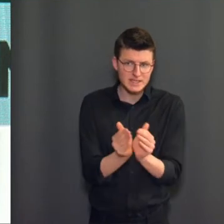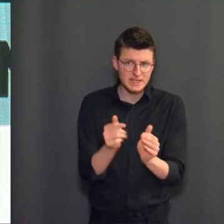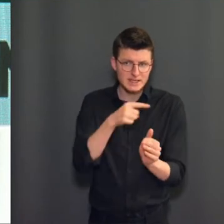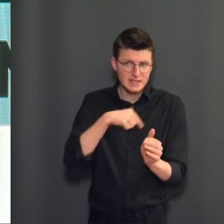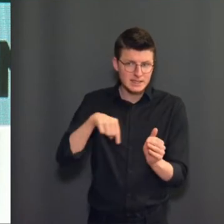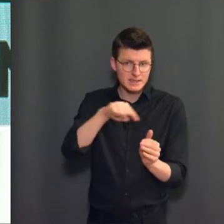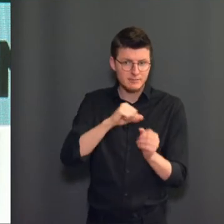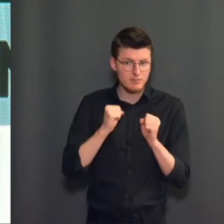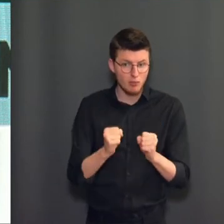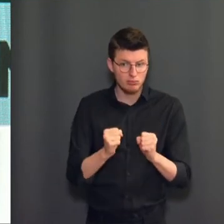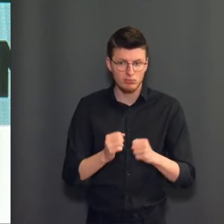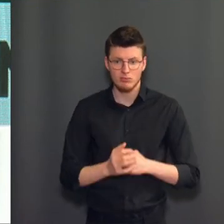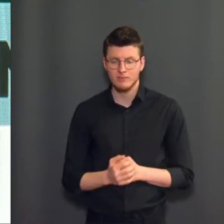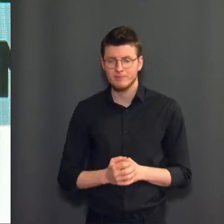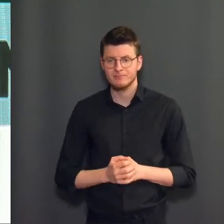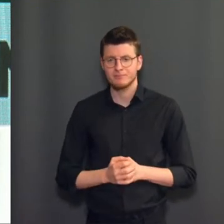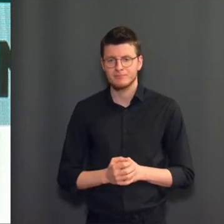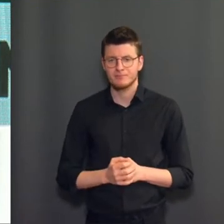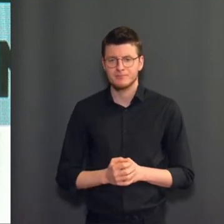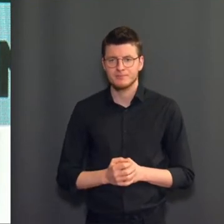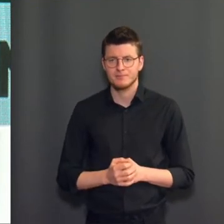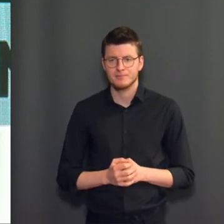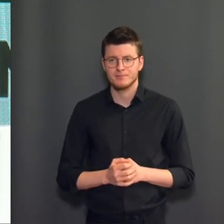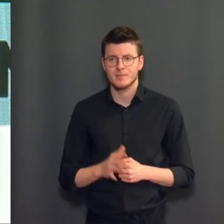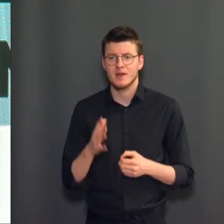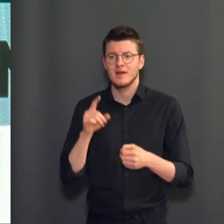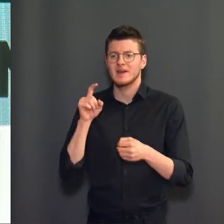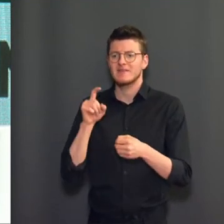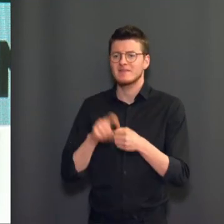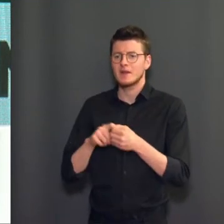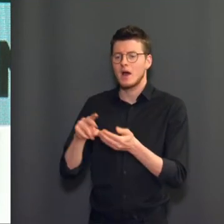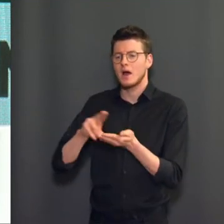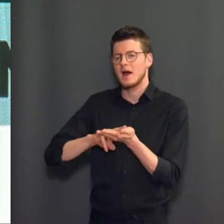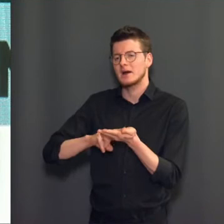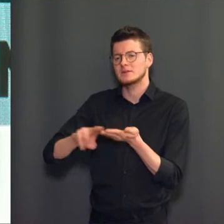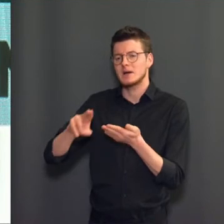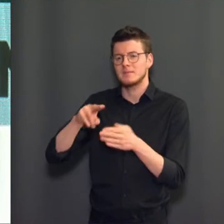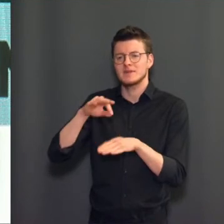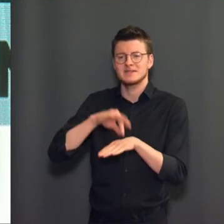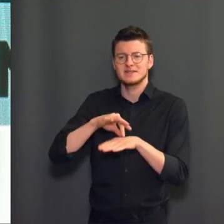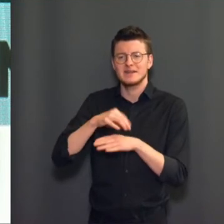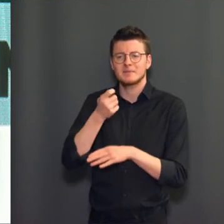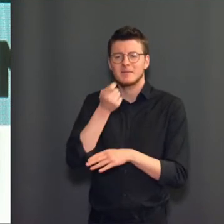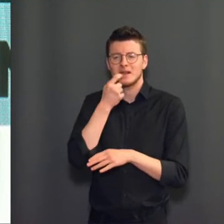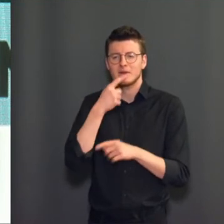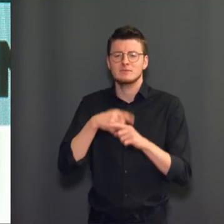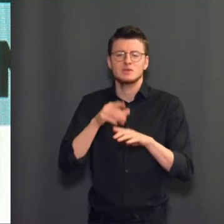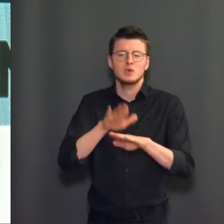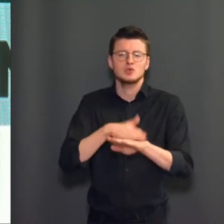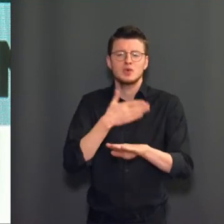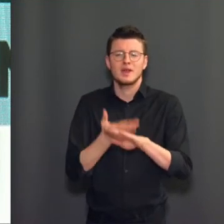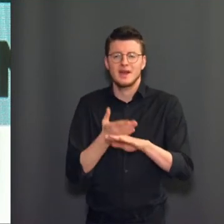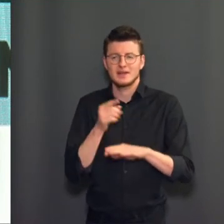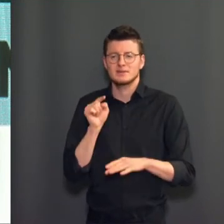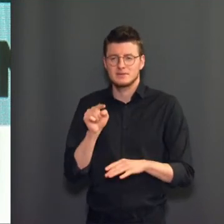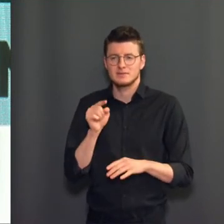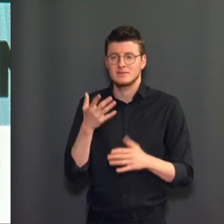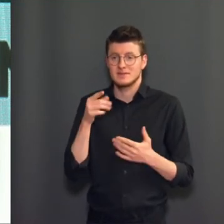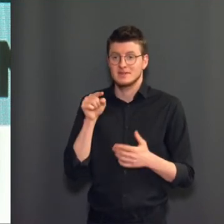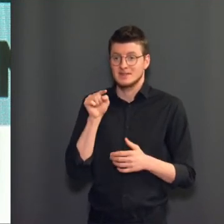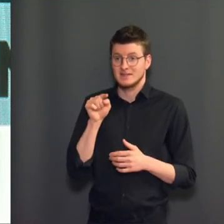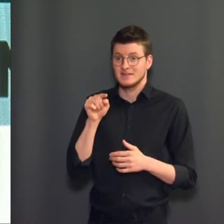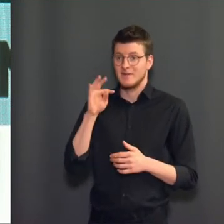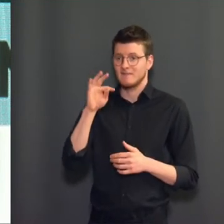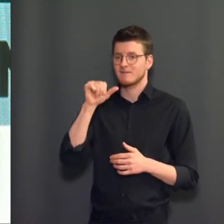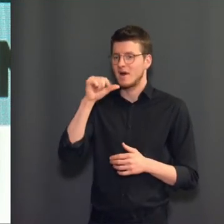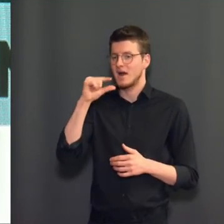Het Federaal Agentschap voor Geneesmiddelen en Gezondheidsproducten, het FAGG, zal de kwaliteit van de zelftesten op de